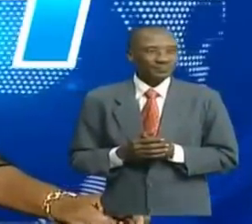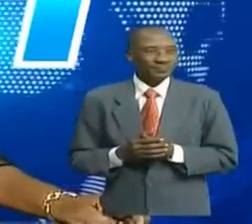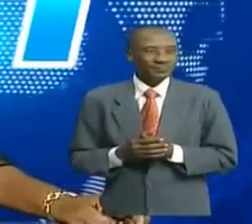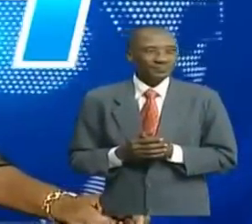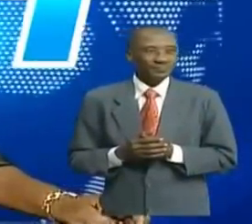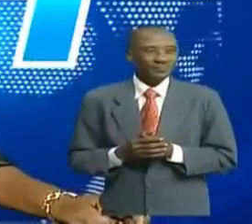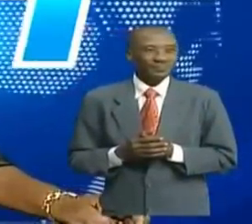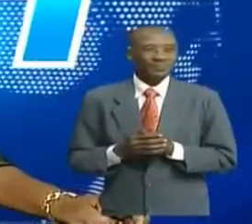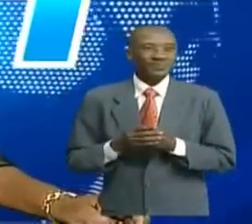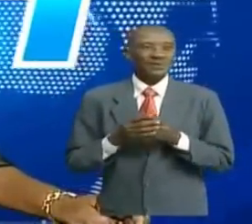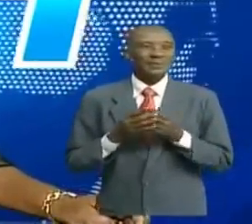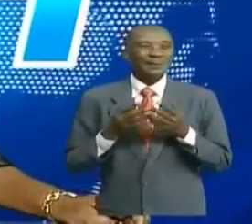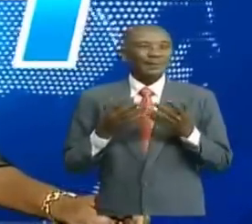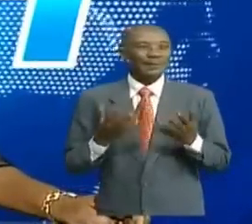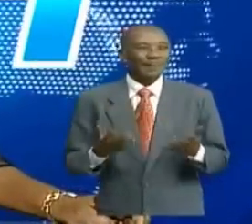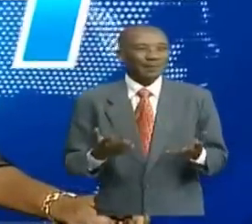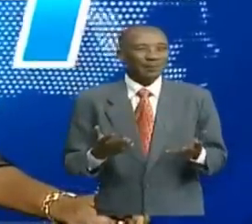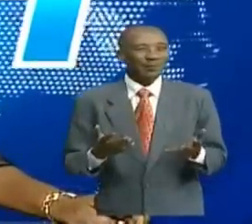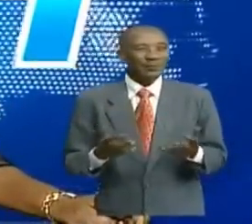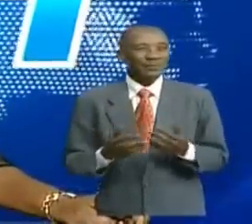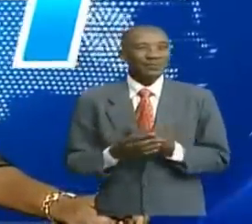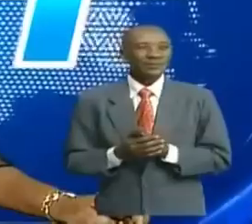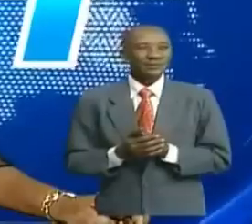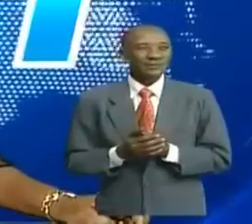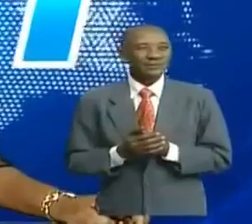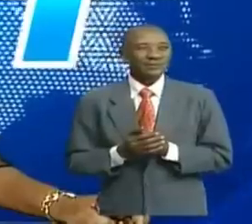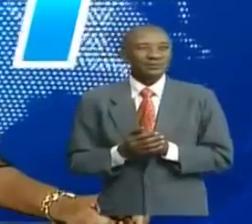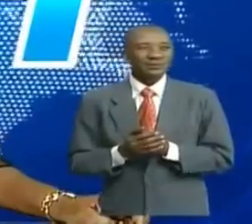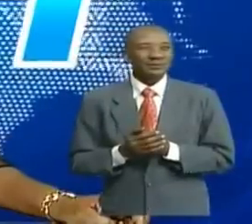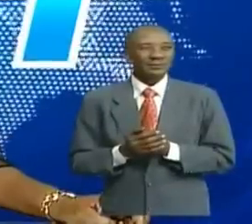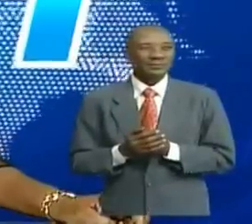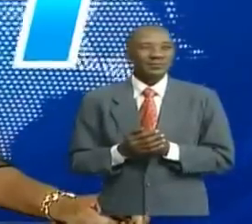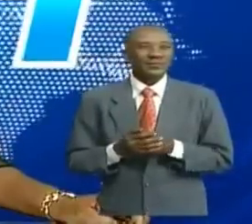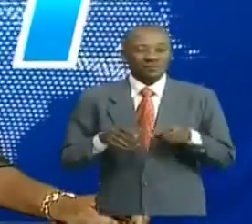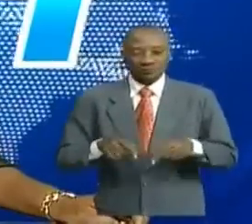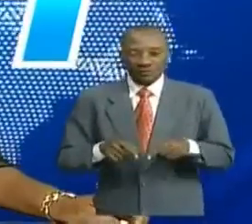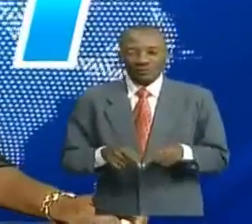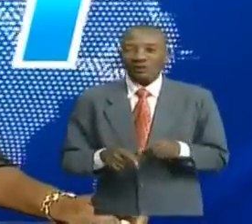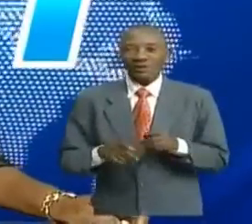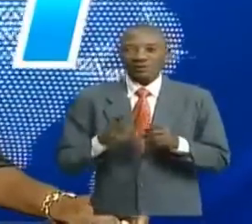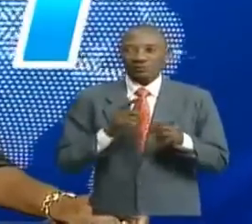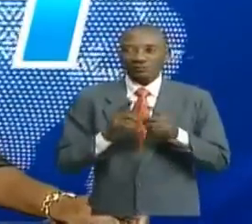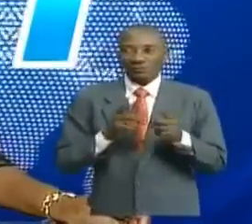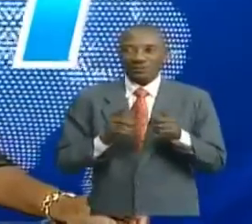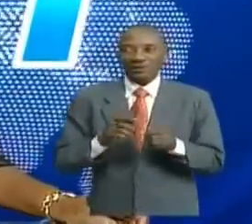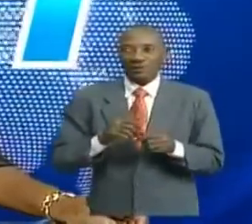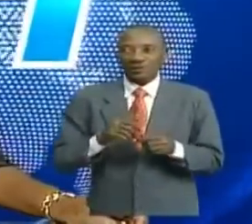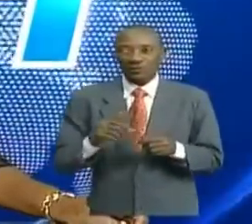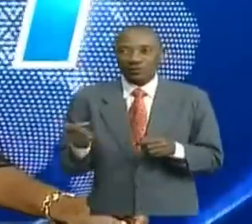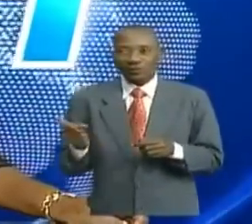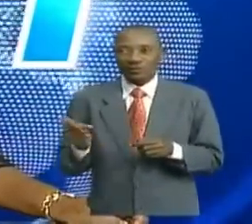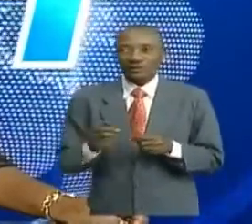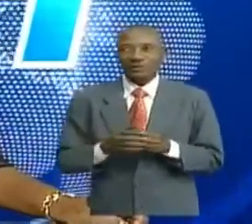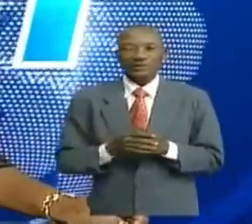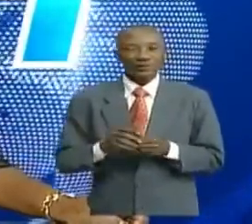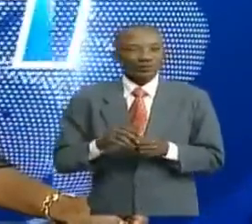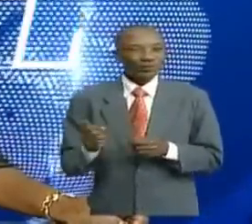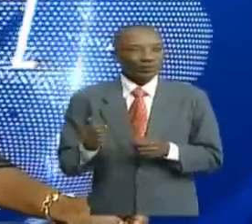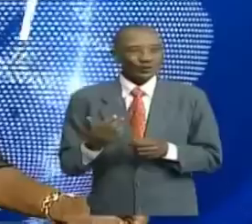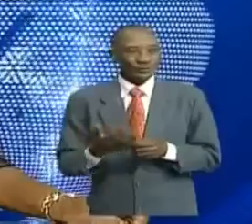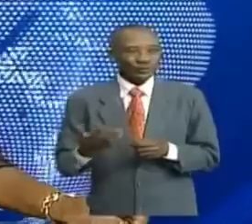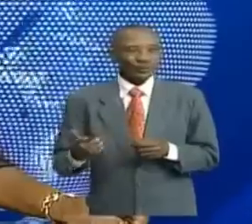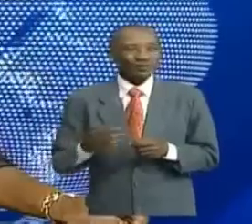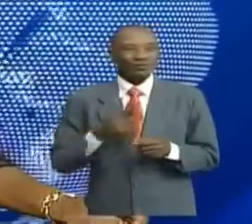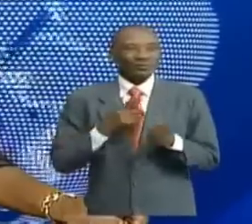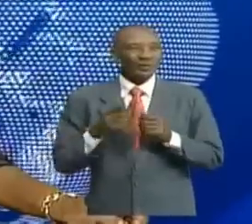la commune de Lancélé ont été formés en coupe-couture, hôtellerie, alphabétisation par Congo Focus. La formation